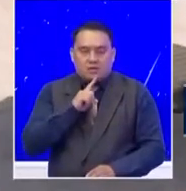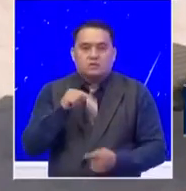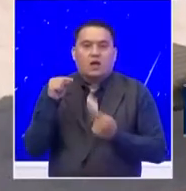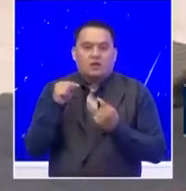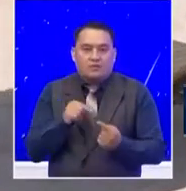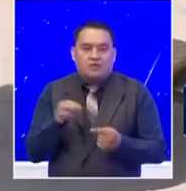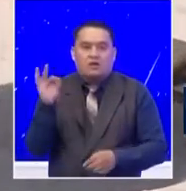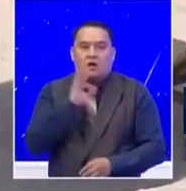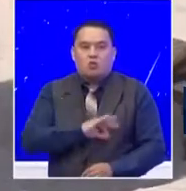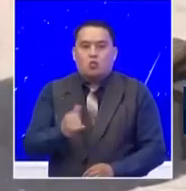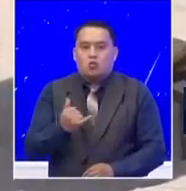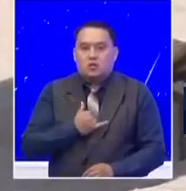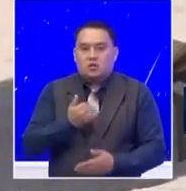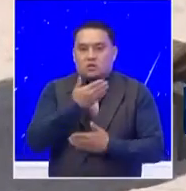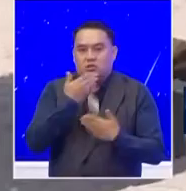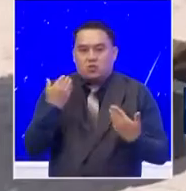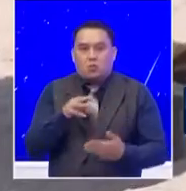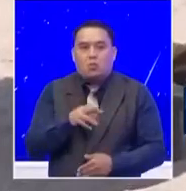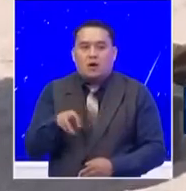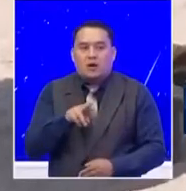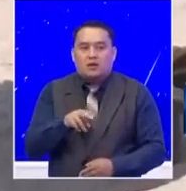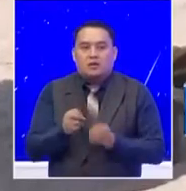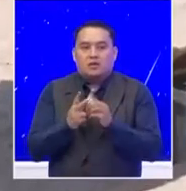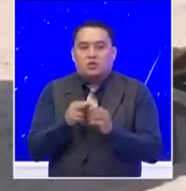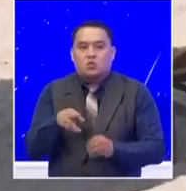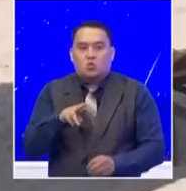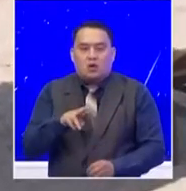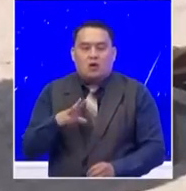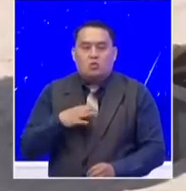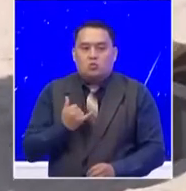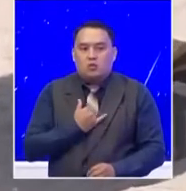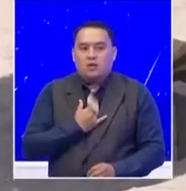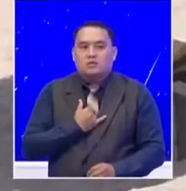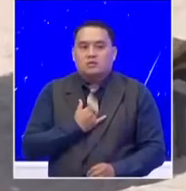соответственно, дохода у нас нет с мая месяца. Сегодня 13 июня. Вот, мы,